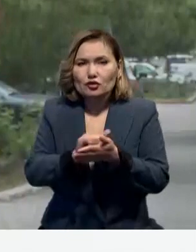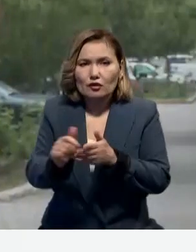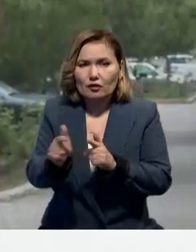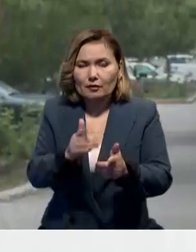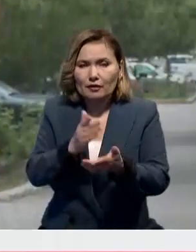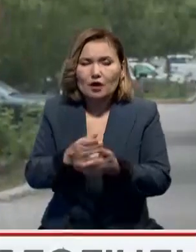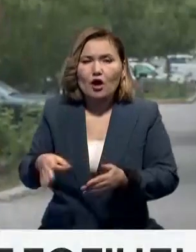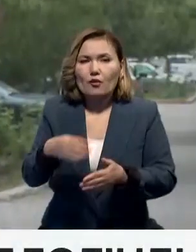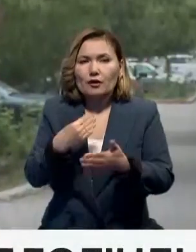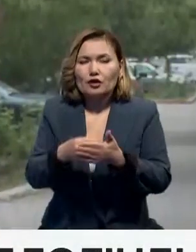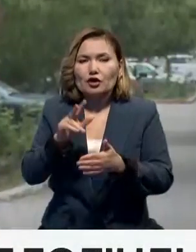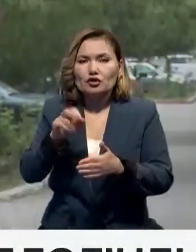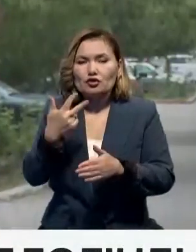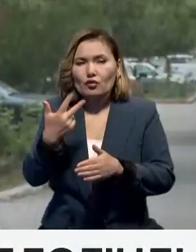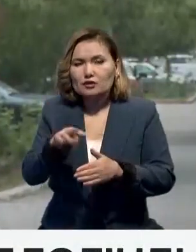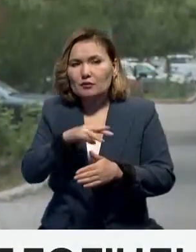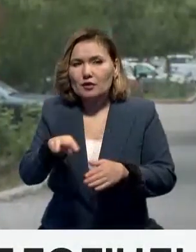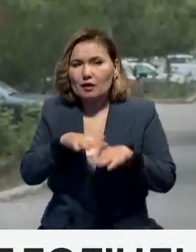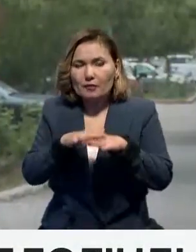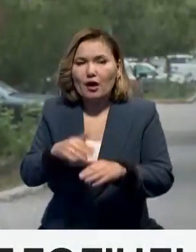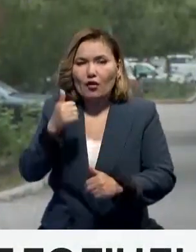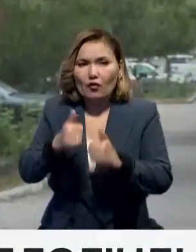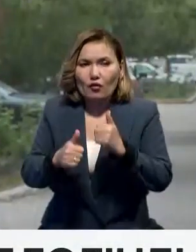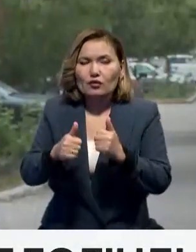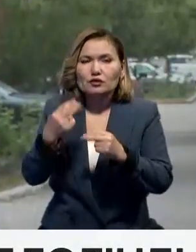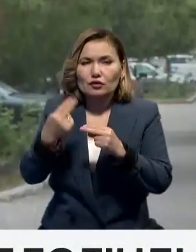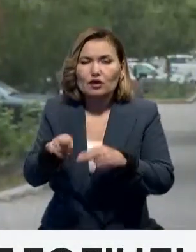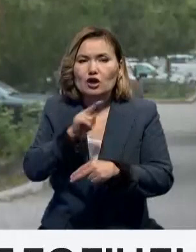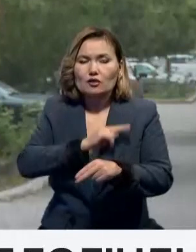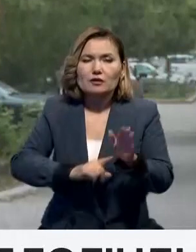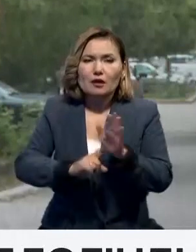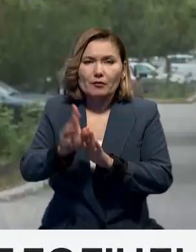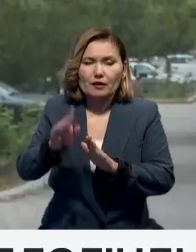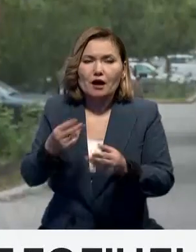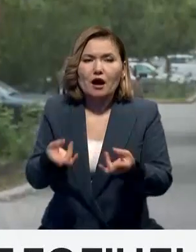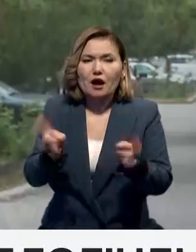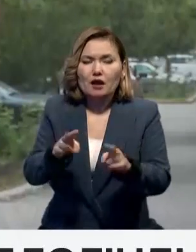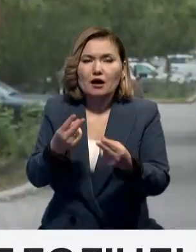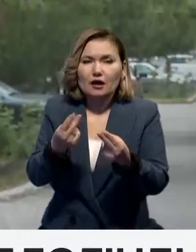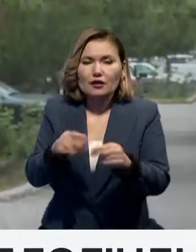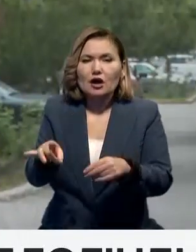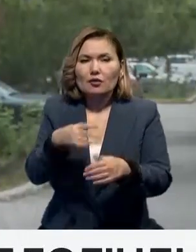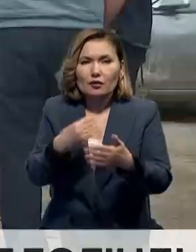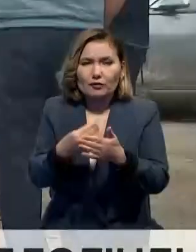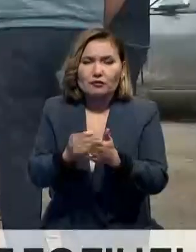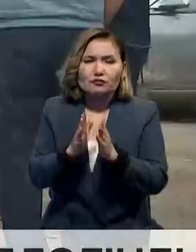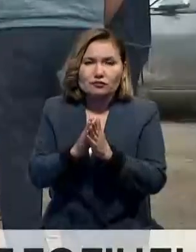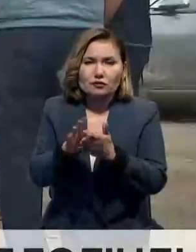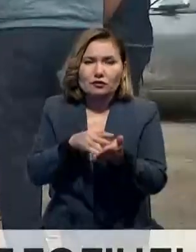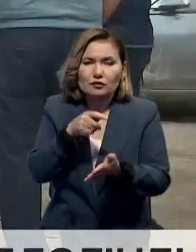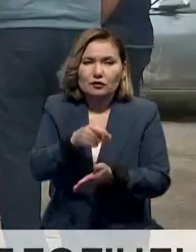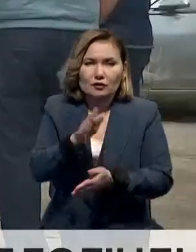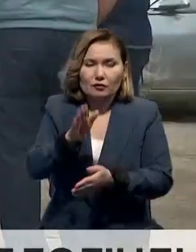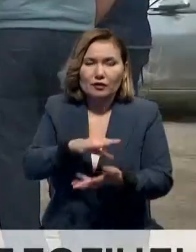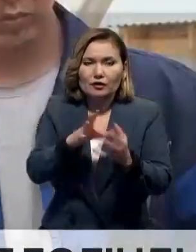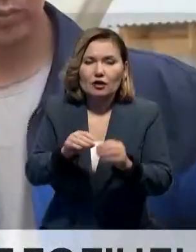биыл облыстық бюджеттен 330 миллион теңге берілген. Қазір конкурсы өтіп, жұмыстарды бастай береміз. Қалған қаражатын келесі жылы республикалық бюджеттен сұрайтын боламыз. Биыл облыс